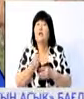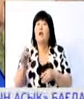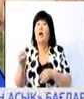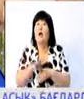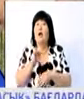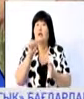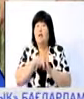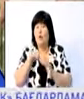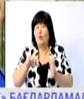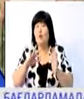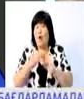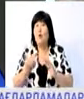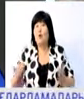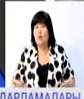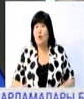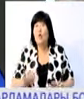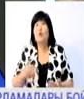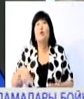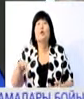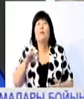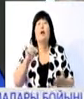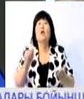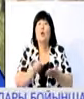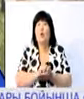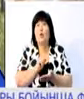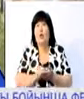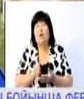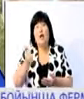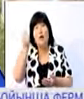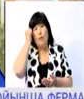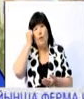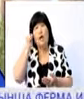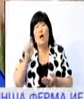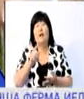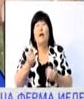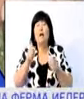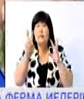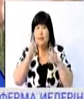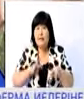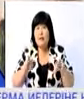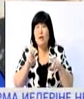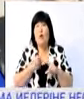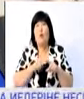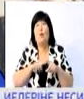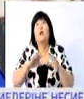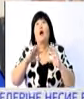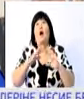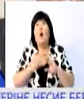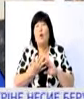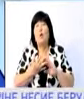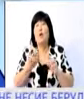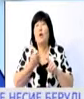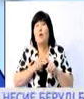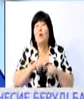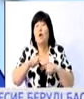осы ауылдың тұрғындары. Солардың барлық құжаттарын мұрағат қорынан алып, зерттеп, осындай ауылға